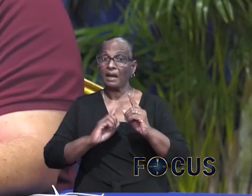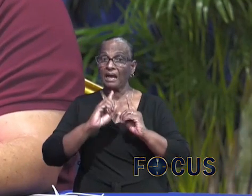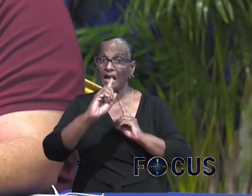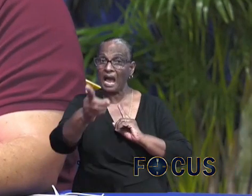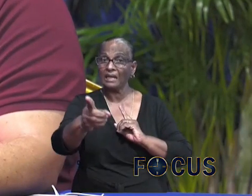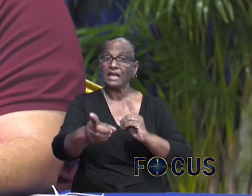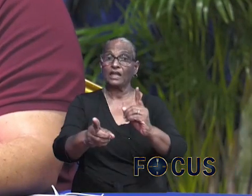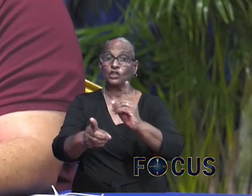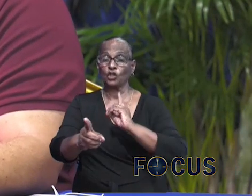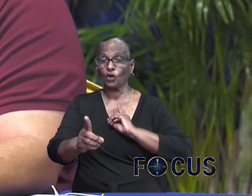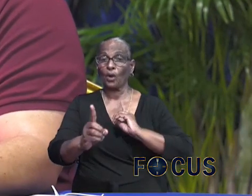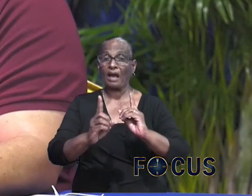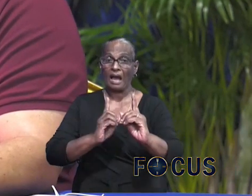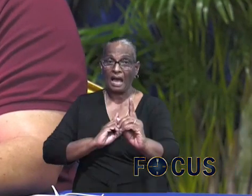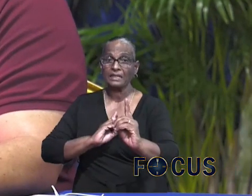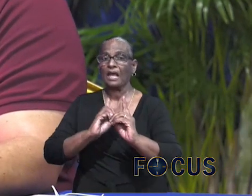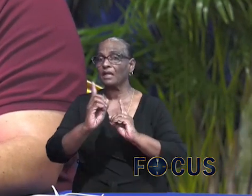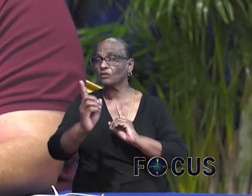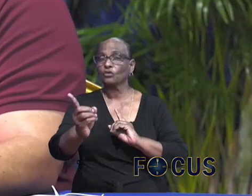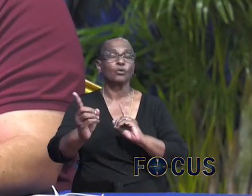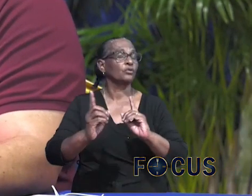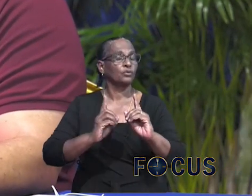mogen plaatsvinden.